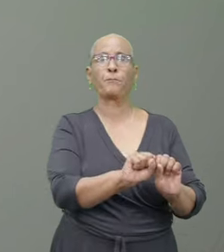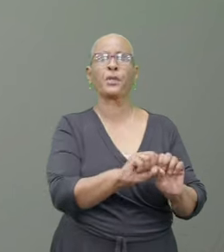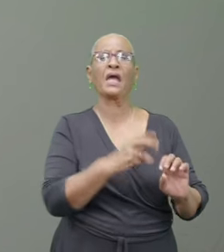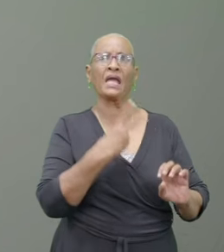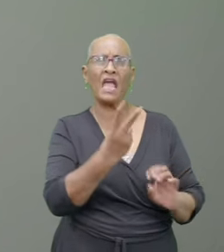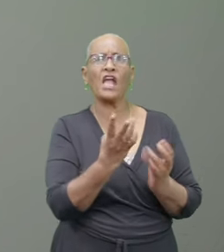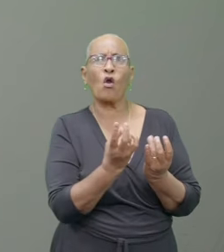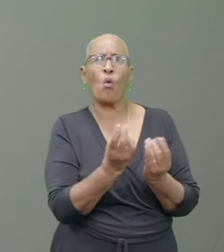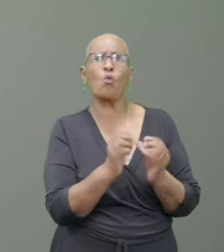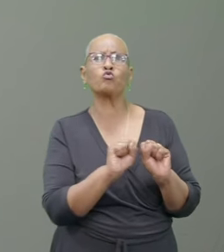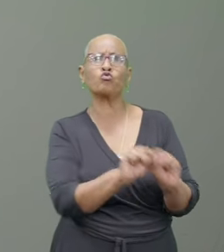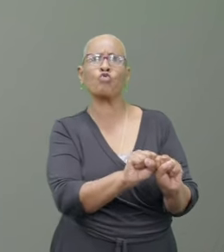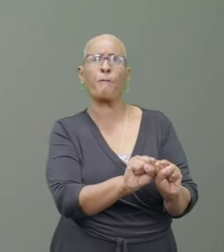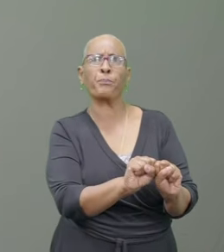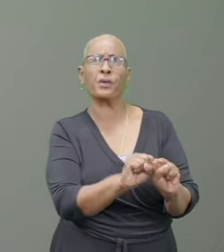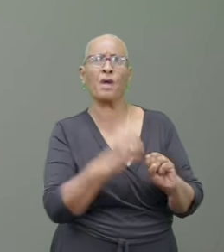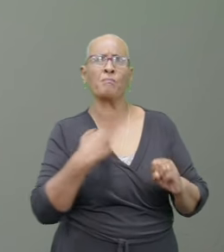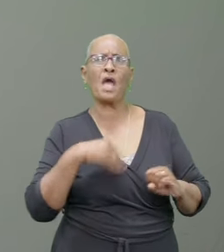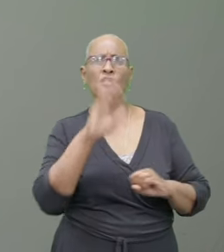de